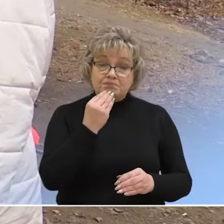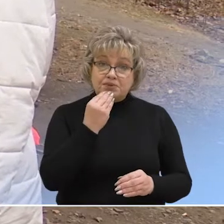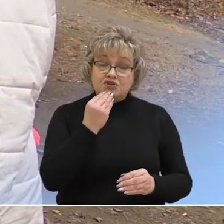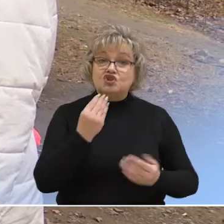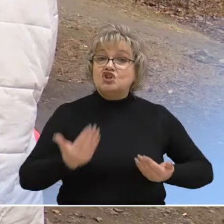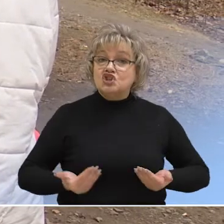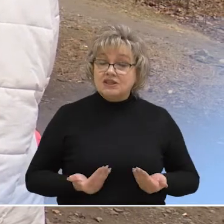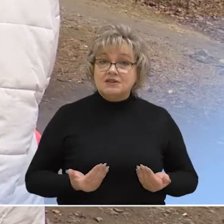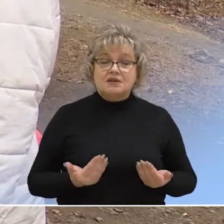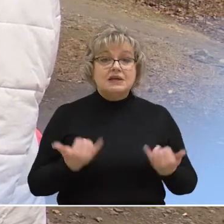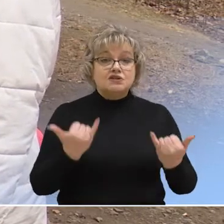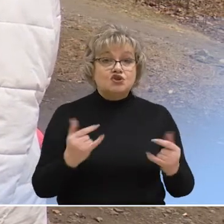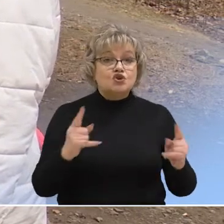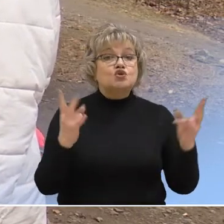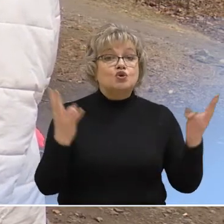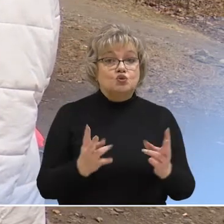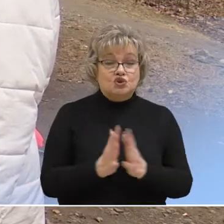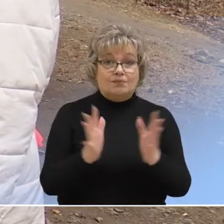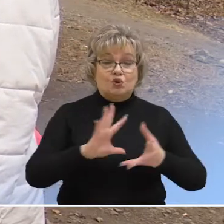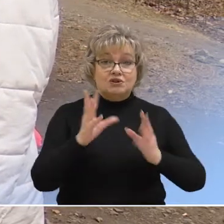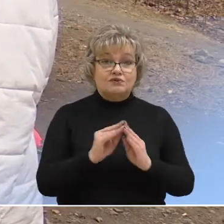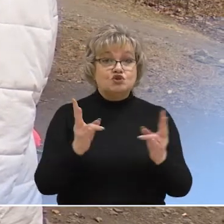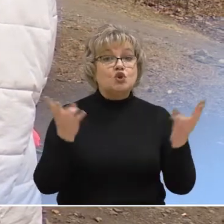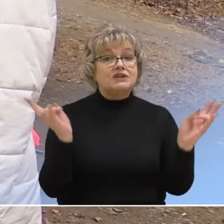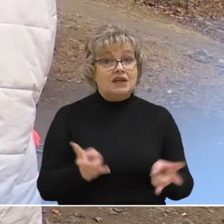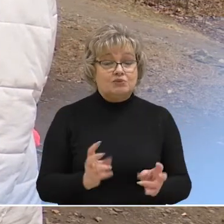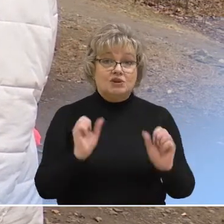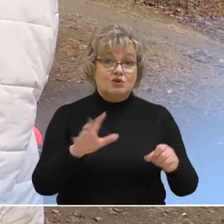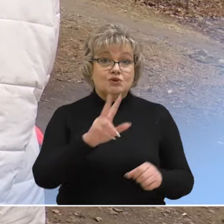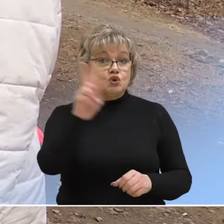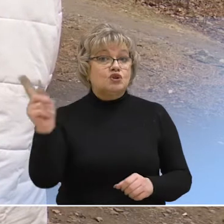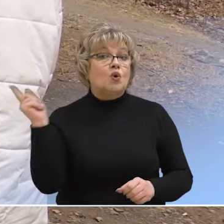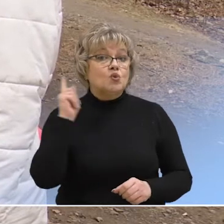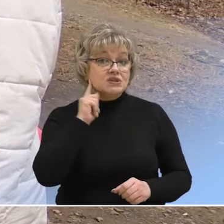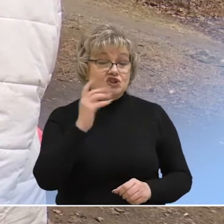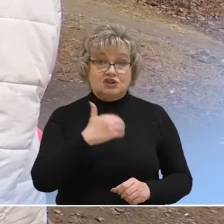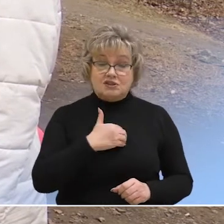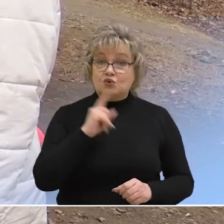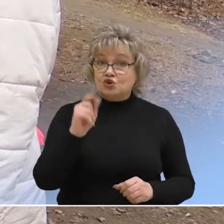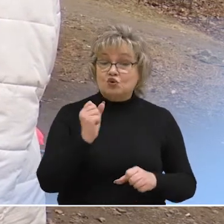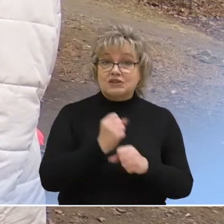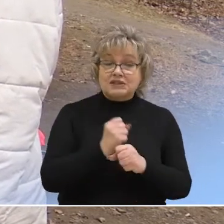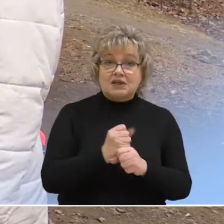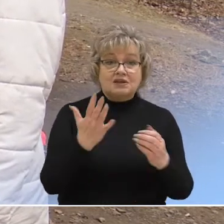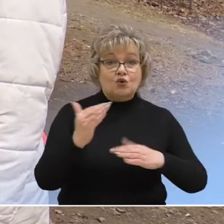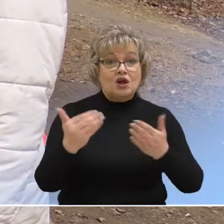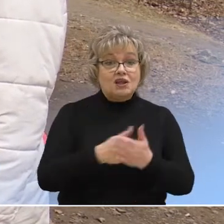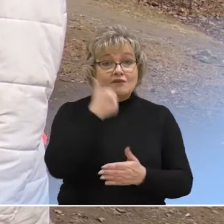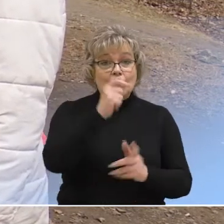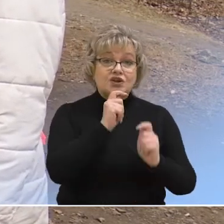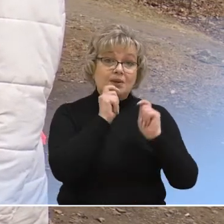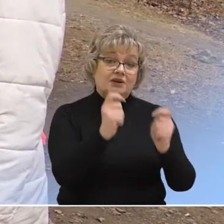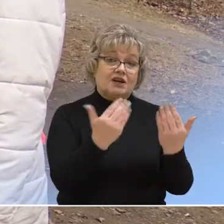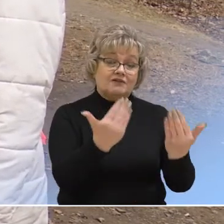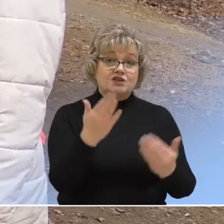Вот сейчас что нужно больше всего, что требуется? Может быть, кто-то услышит и захочет тоже сделать какой-нибудь новогодний такой